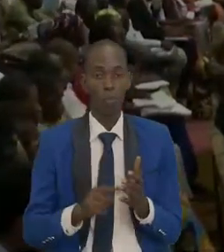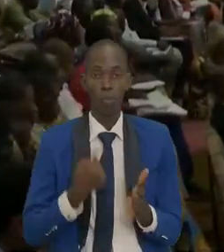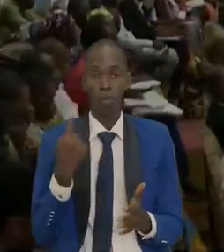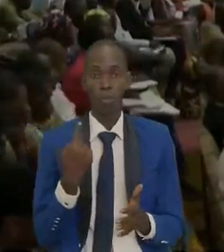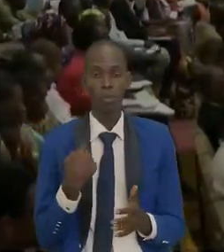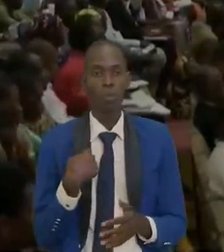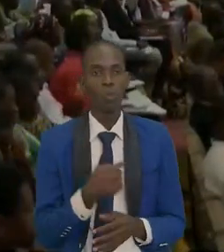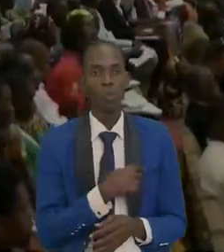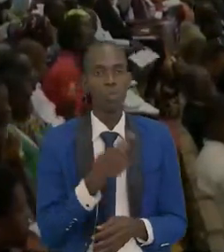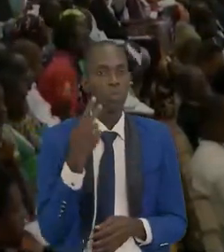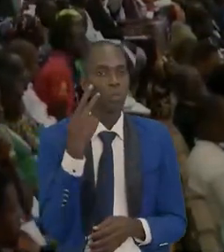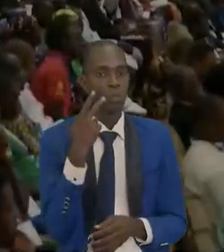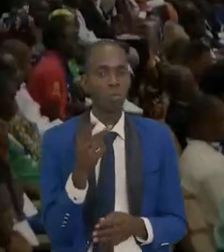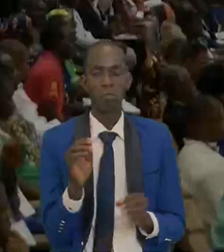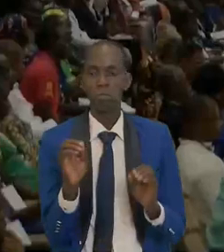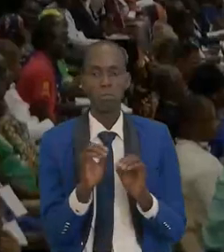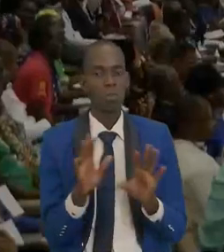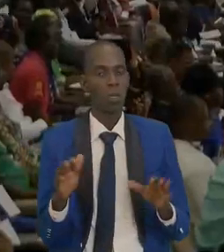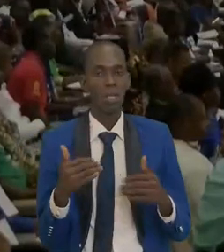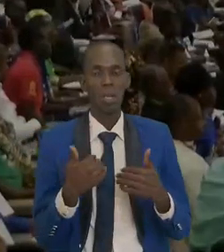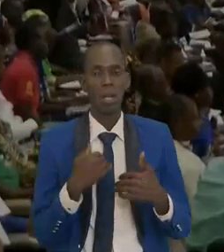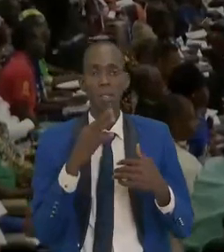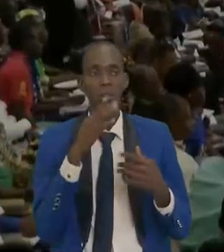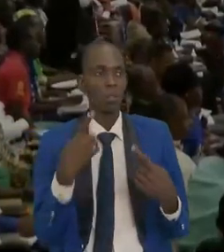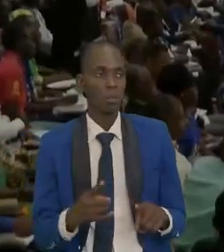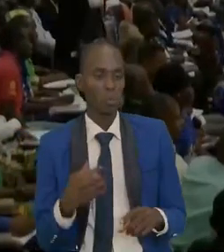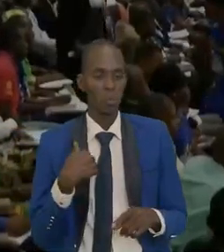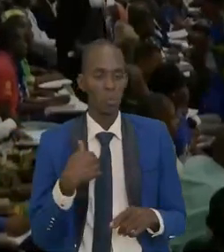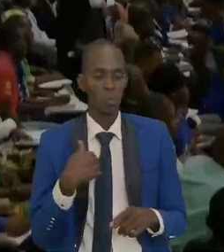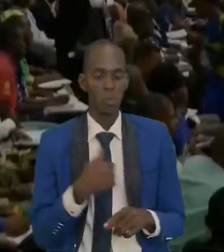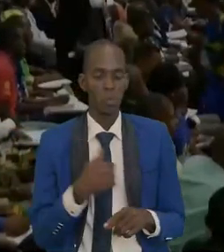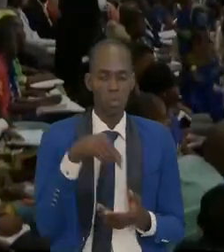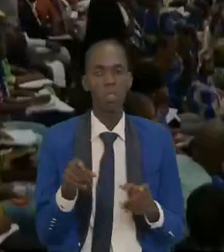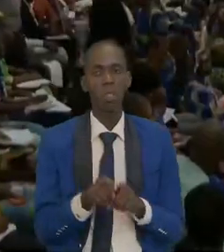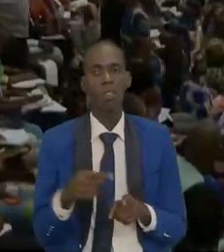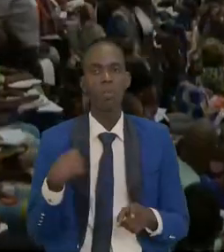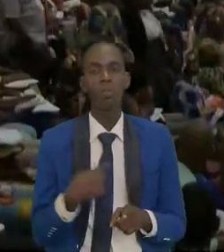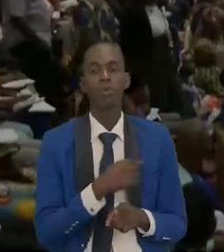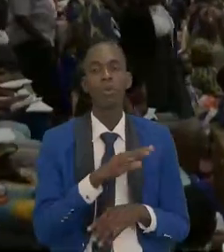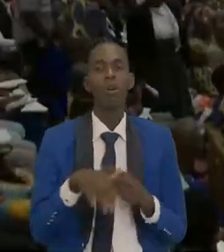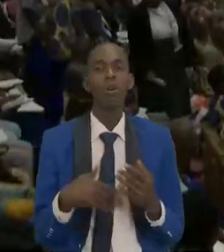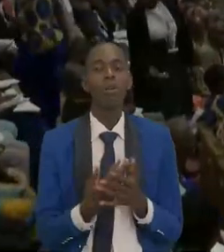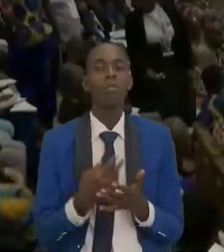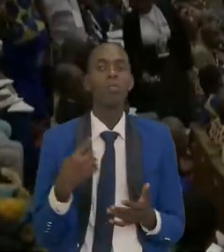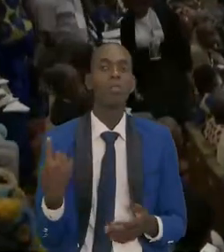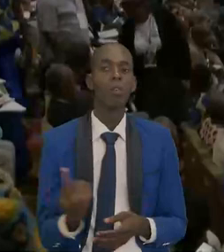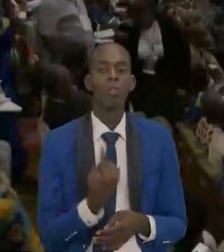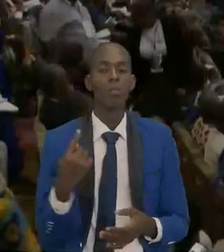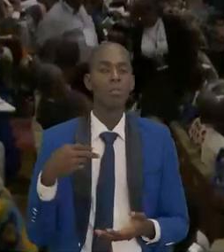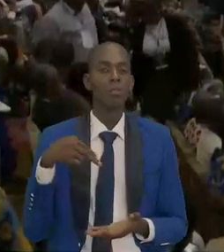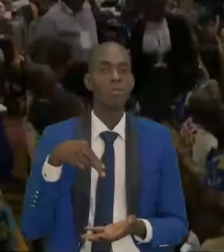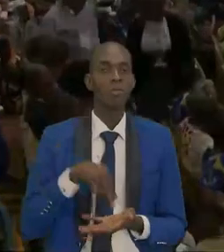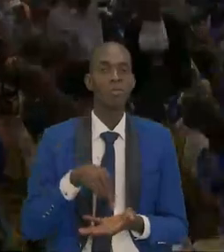Et disent, rien ne se fera. Nous sommes debout tels que nous avons toujours tenu.